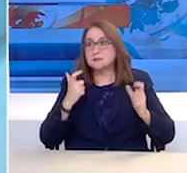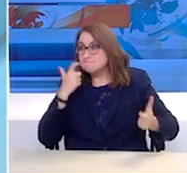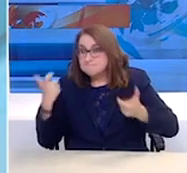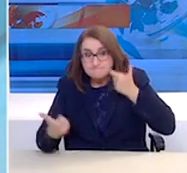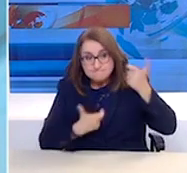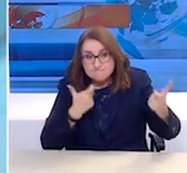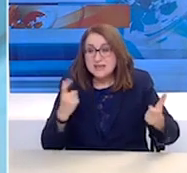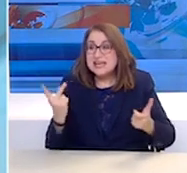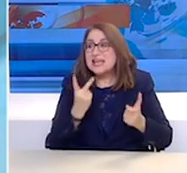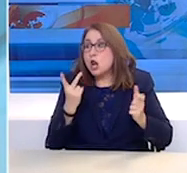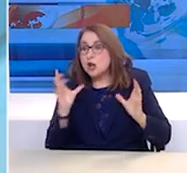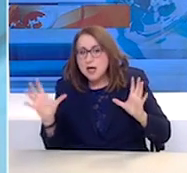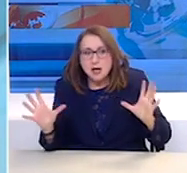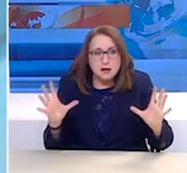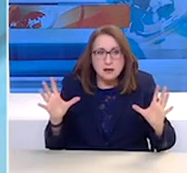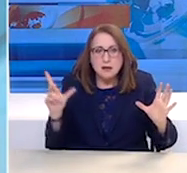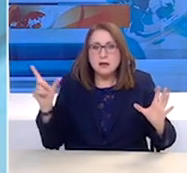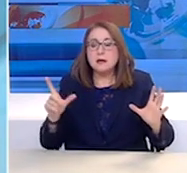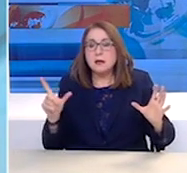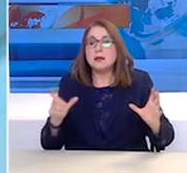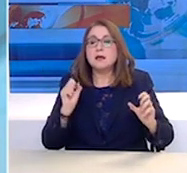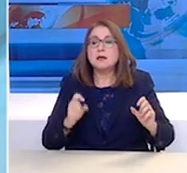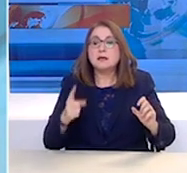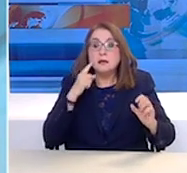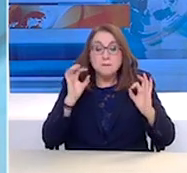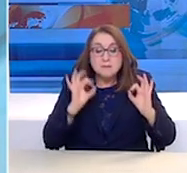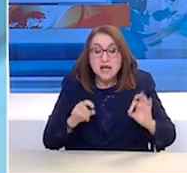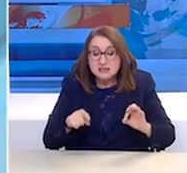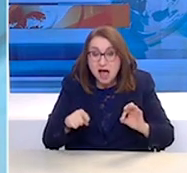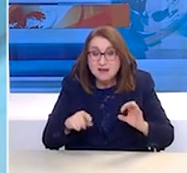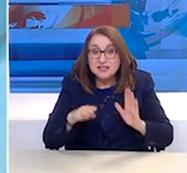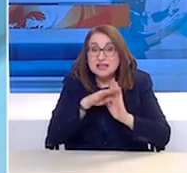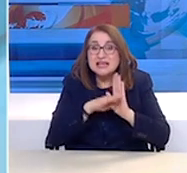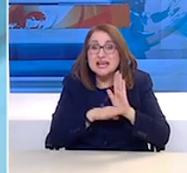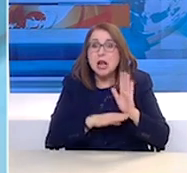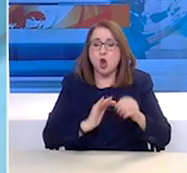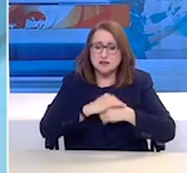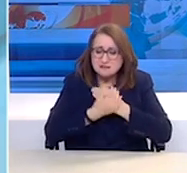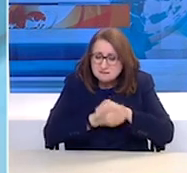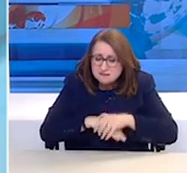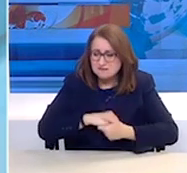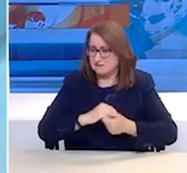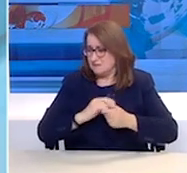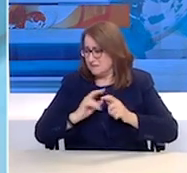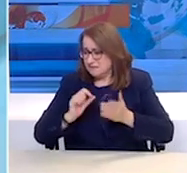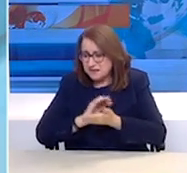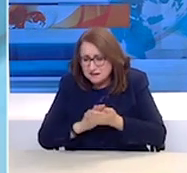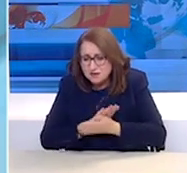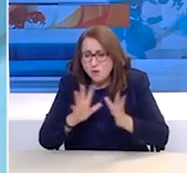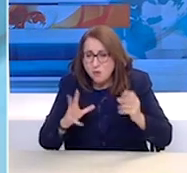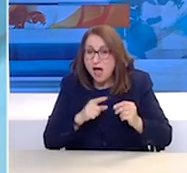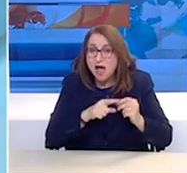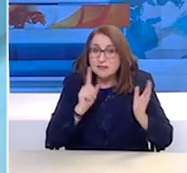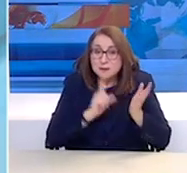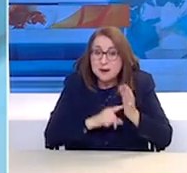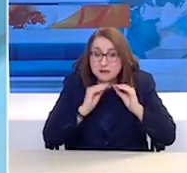επαγρύπνηση, επιφυλακή, επενδύοντας στην εκπαίδευση σε αυτούς τους κανόνες υγιεινής. Θα ζήσουμε με διαφορετικό τρόπο για ένα μικρό χρονικό διάστημα, αλλά δεν θα χάσουμε